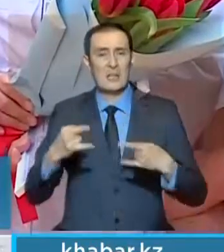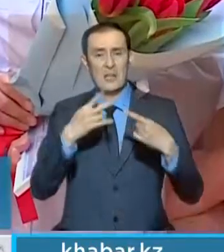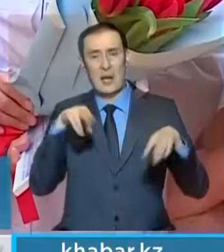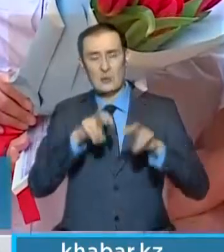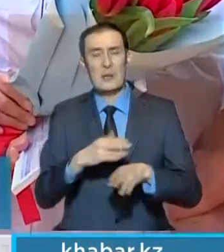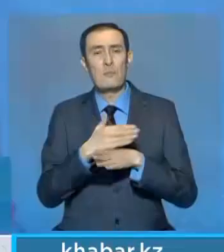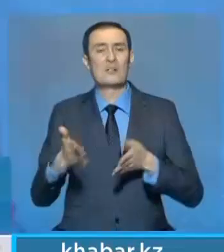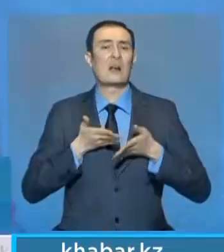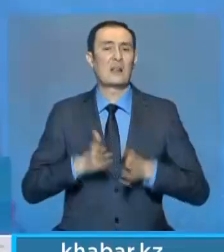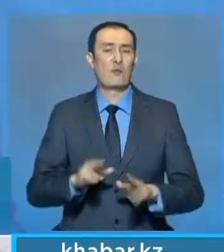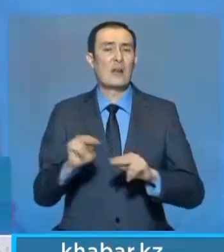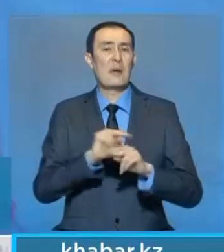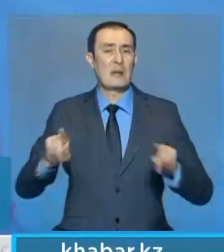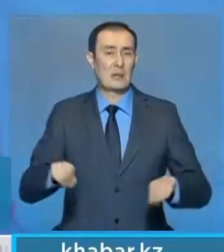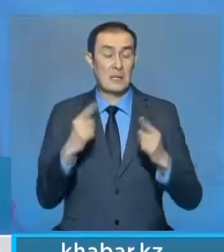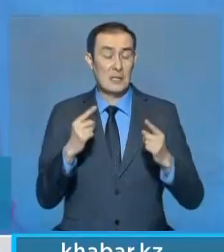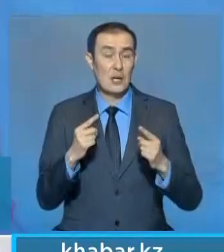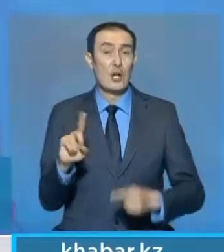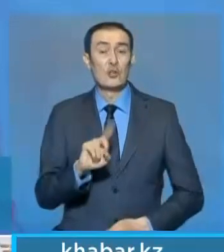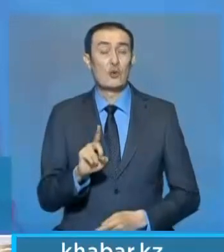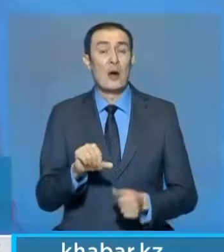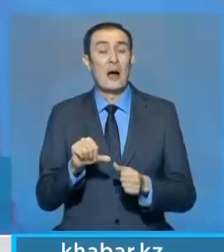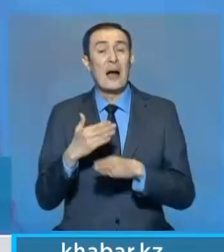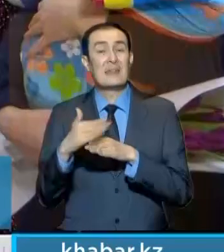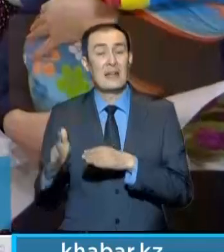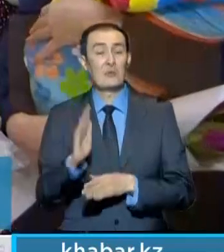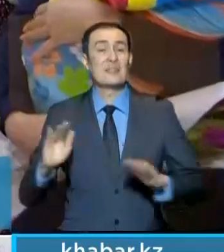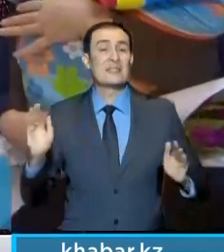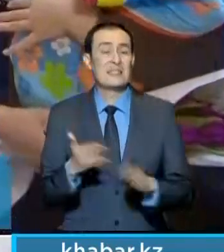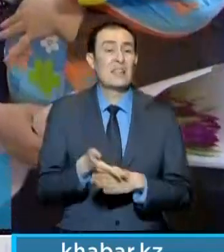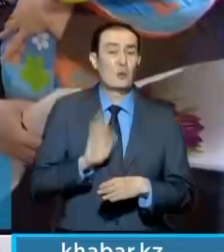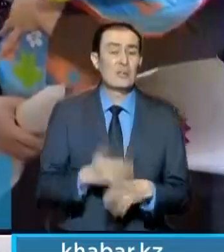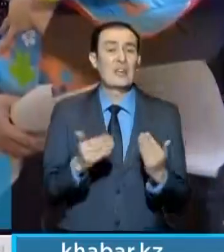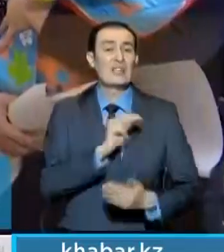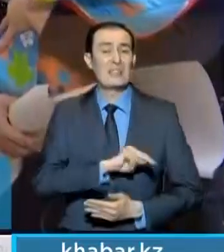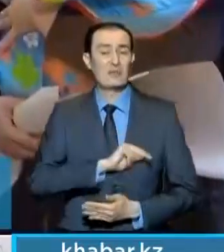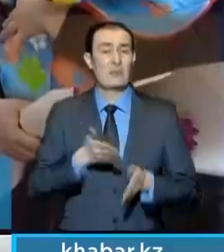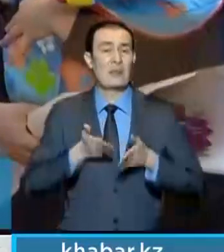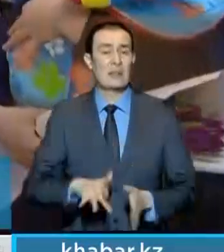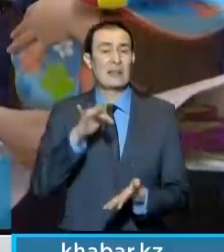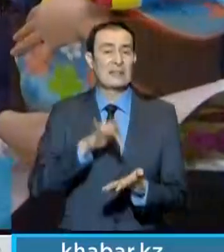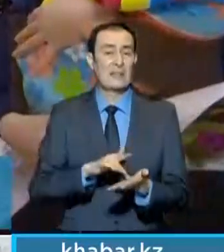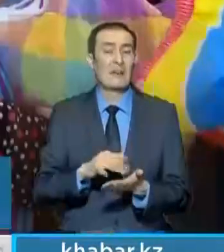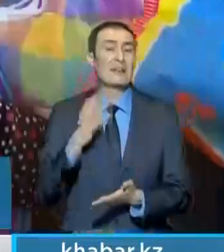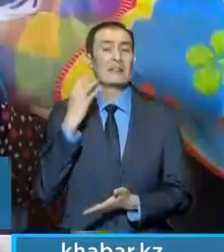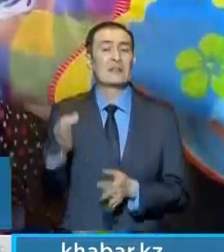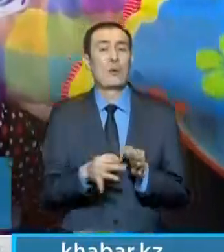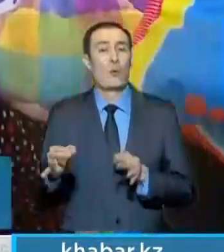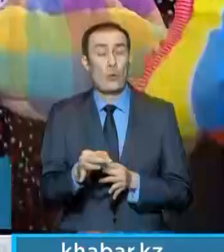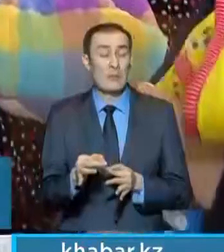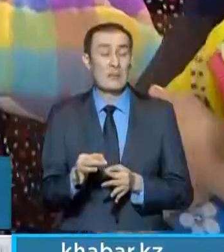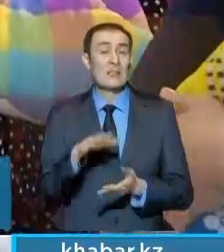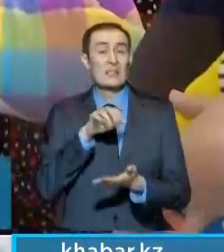до послеродовой реабилитации. Ожидается, что отделение снизит нагрузку на действующий перинатальный центр. Кызылординская область, к